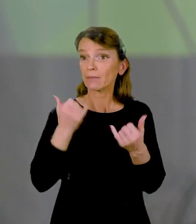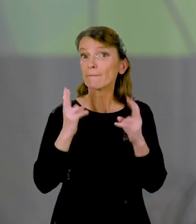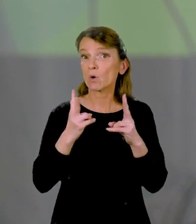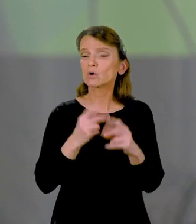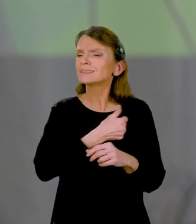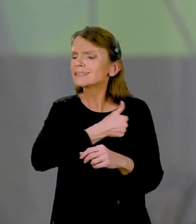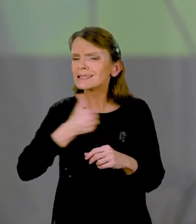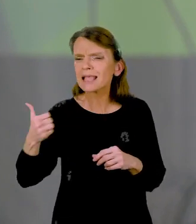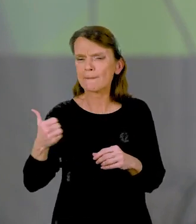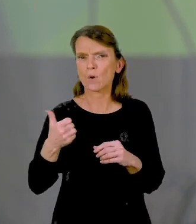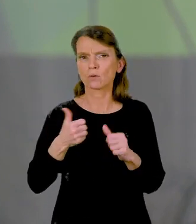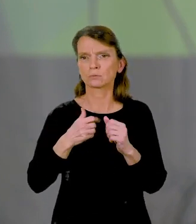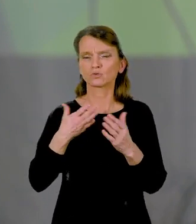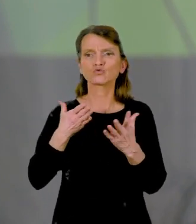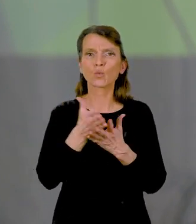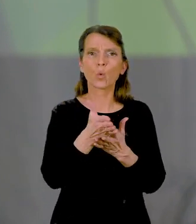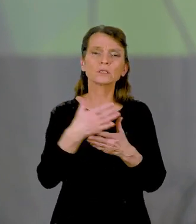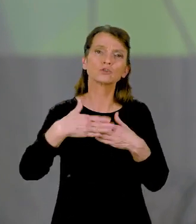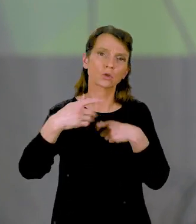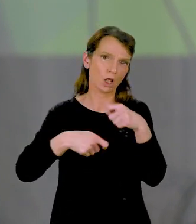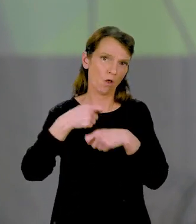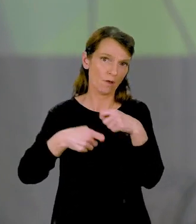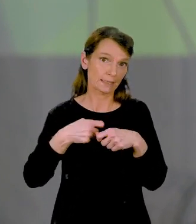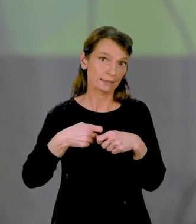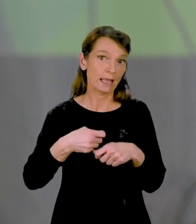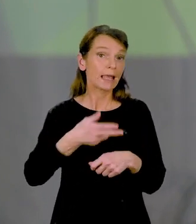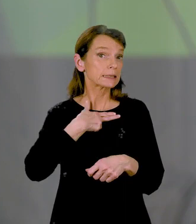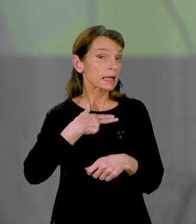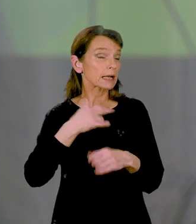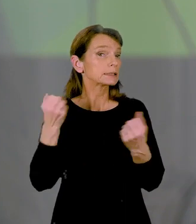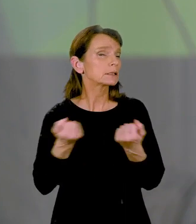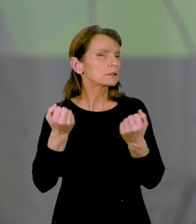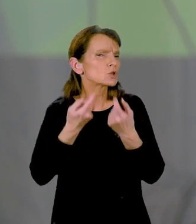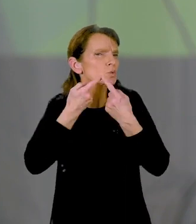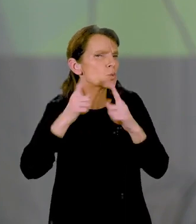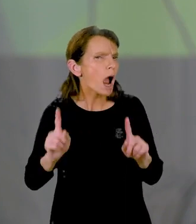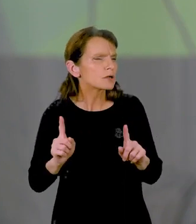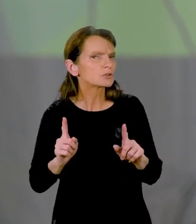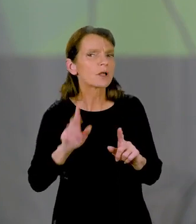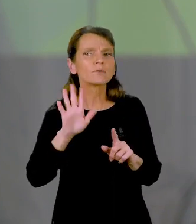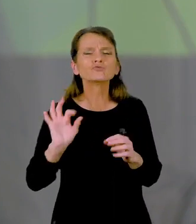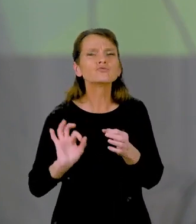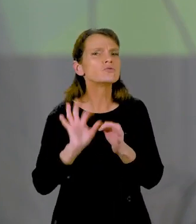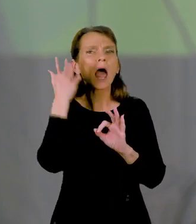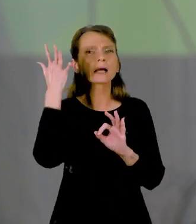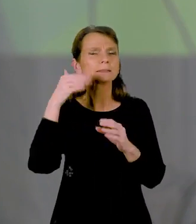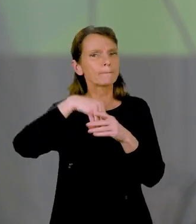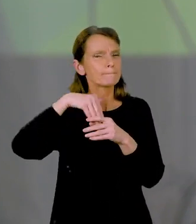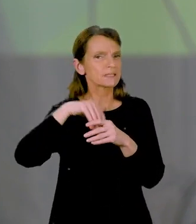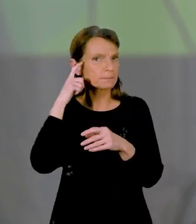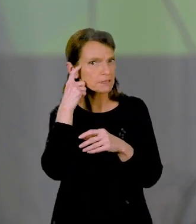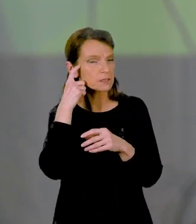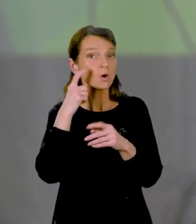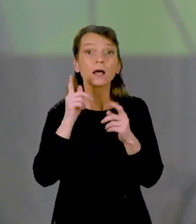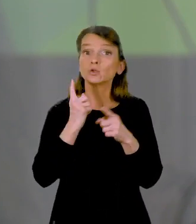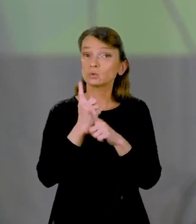izključno skozi sodelovanje. Nagrada je tako drugačna v svojem žlahtnem smislu in